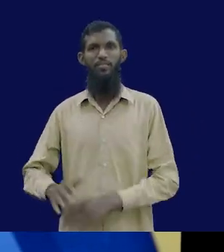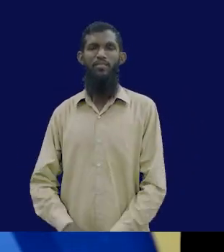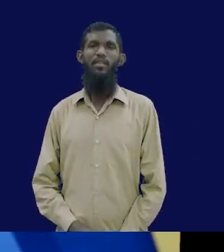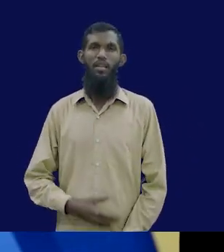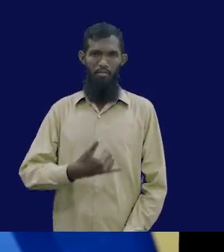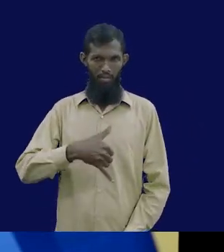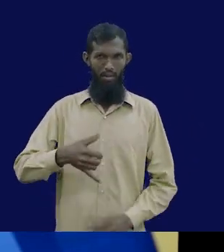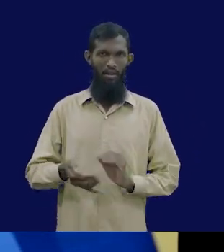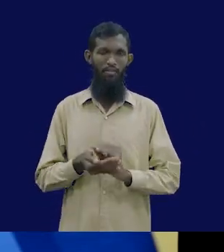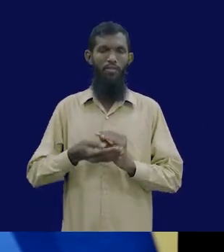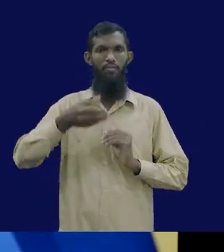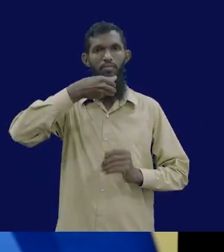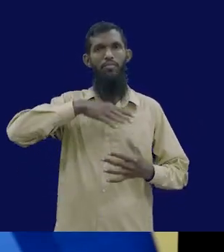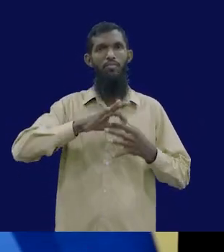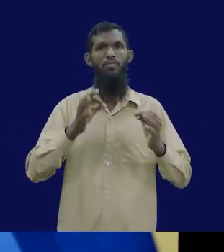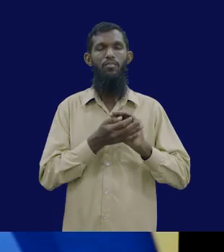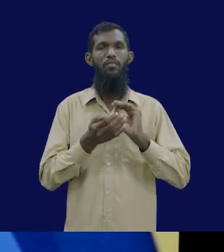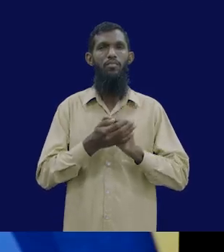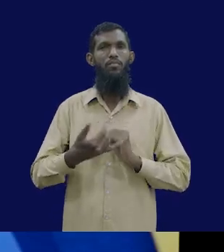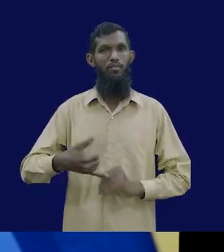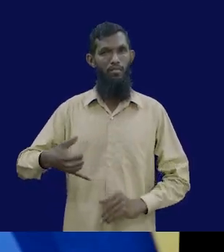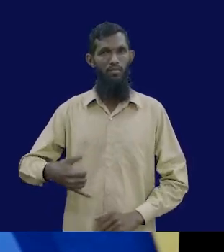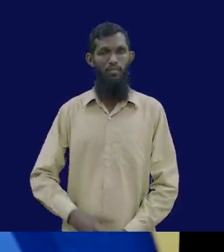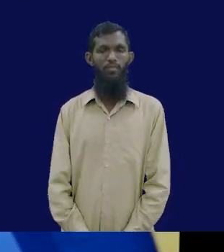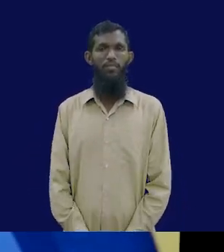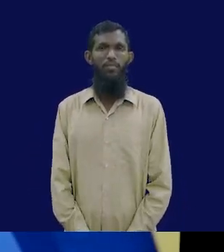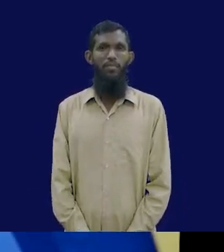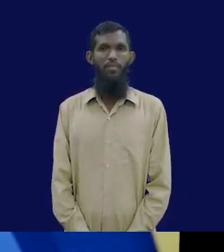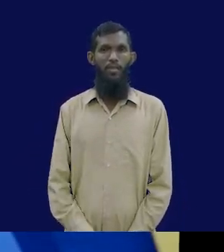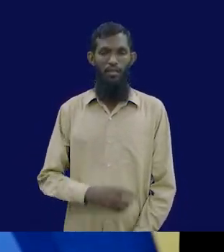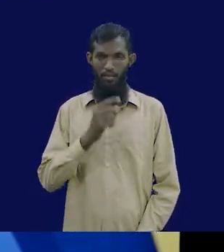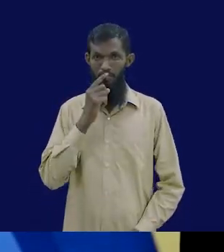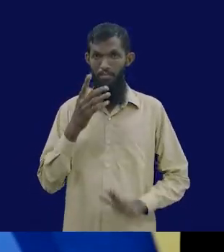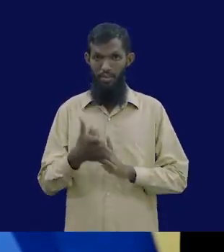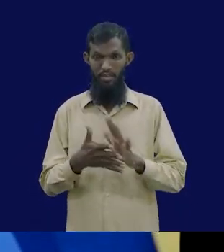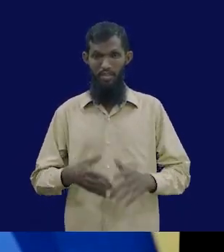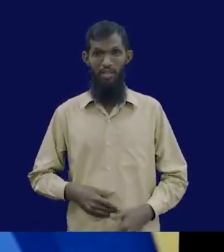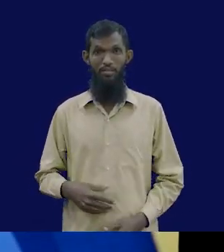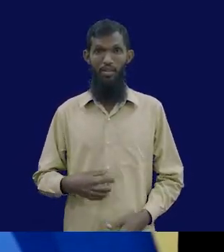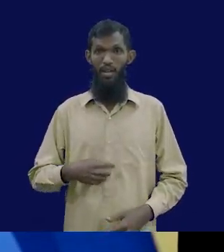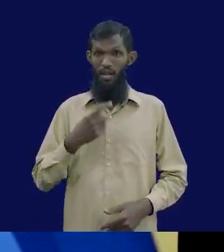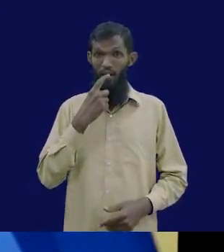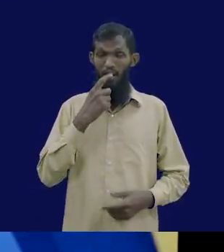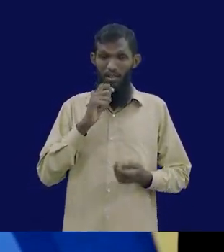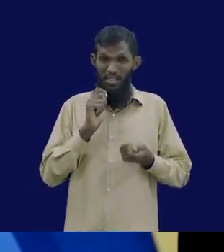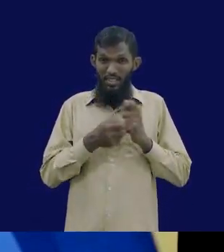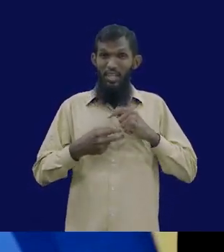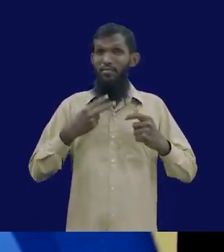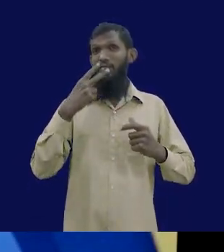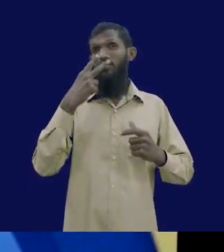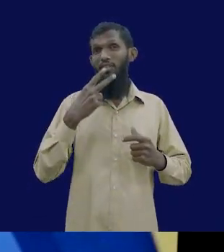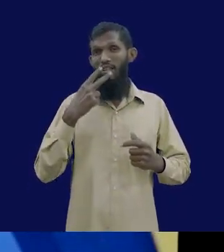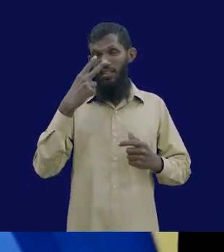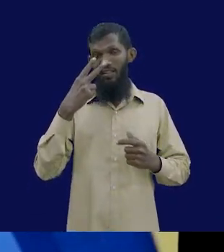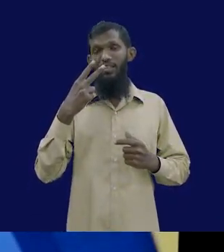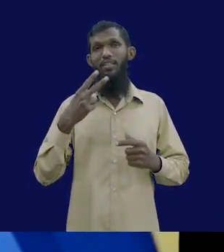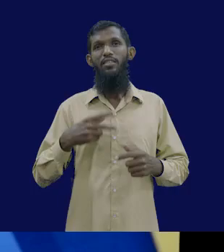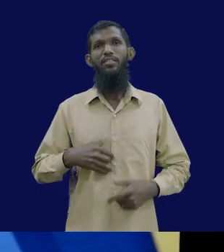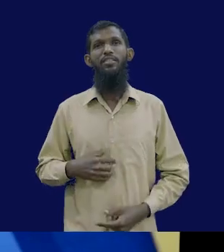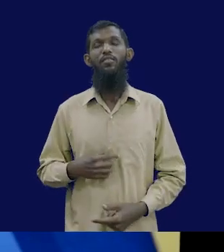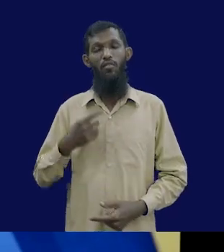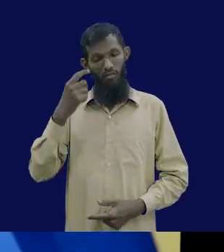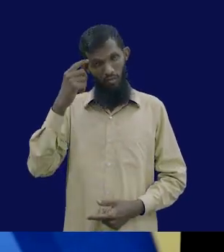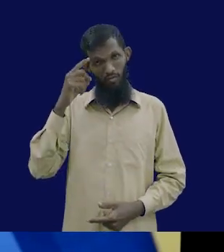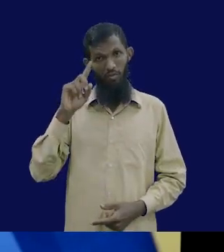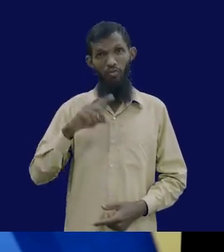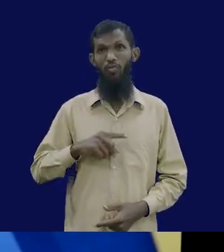لخلوف فم الصائم أطيب عند الله من ريح المسك. That the change that happens in